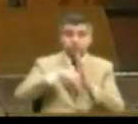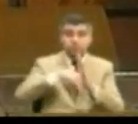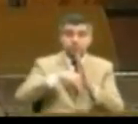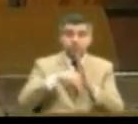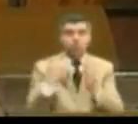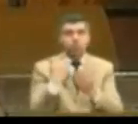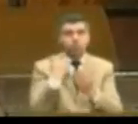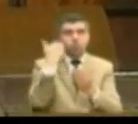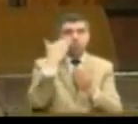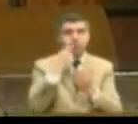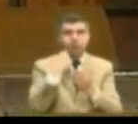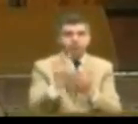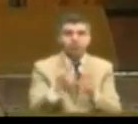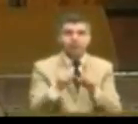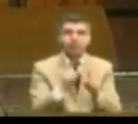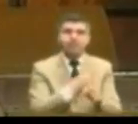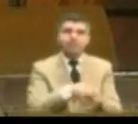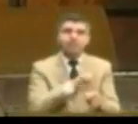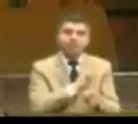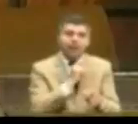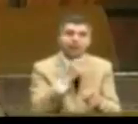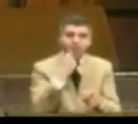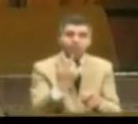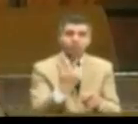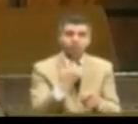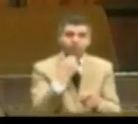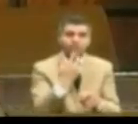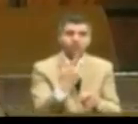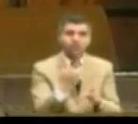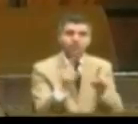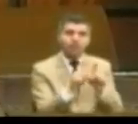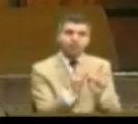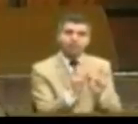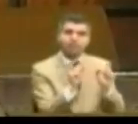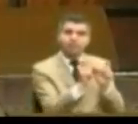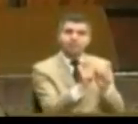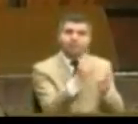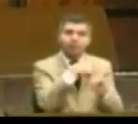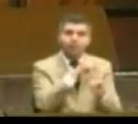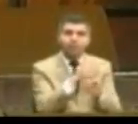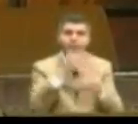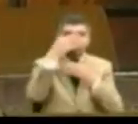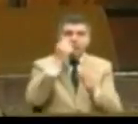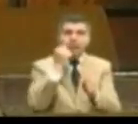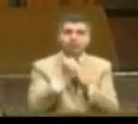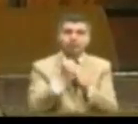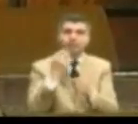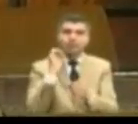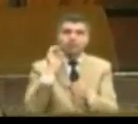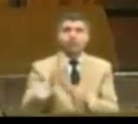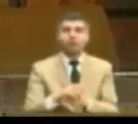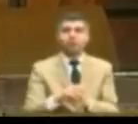إدارة الاحتلال هناك، والأخطر ما فيها هو احتلال القلوب والعقول، وهذا ما نحتاج إلى مواجهته.